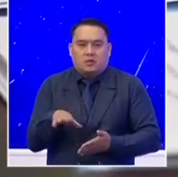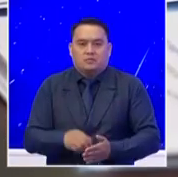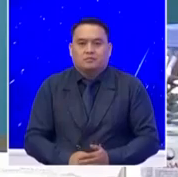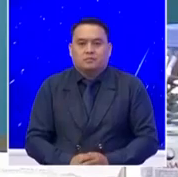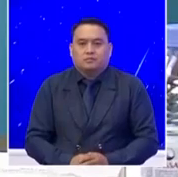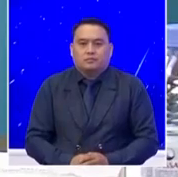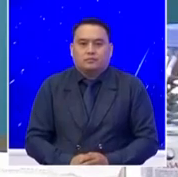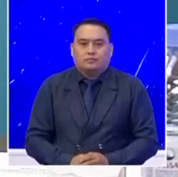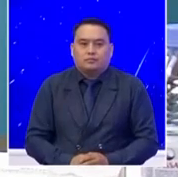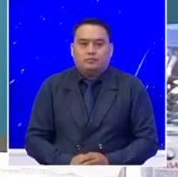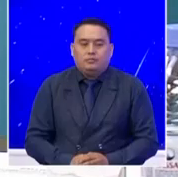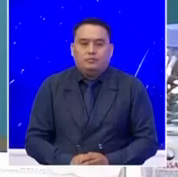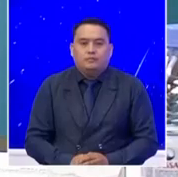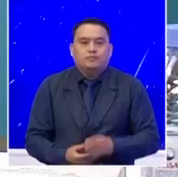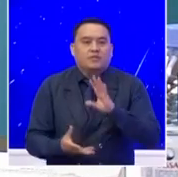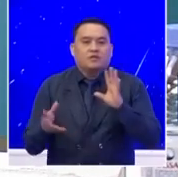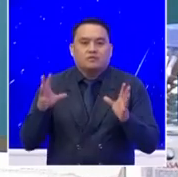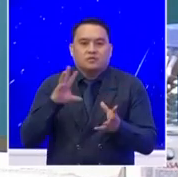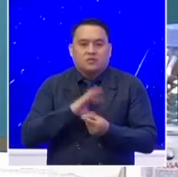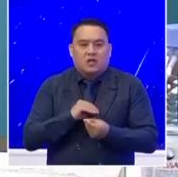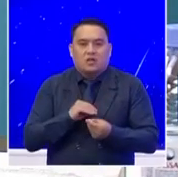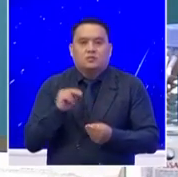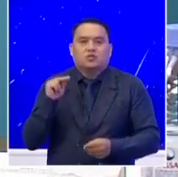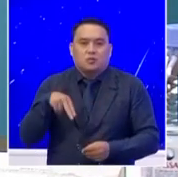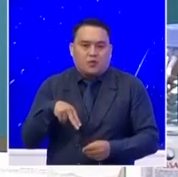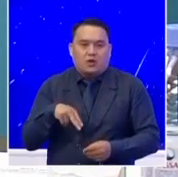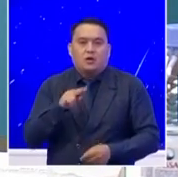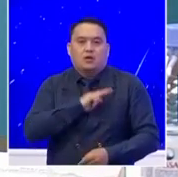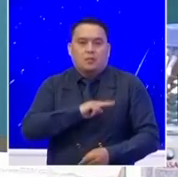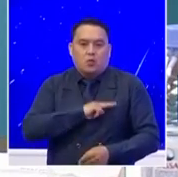области. В целом в этом режиме дальше продолжаем